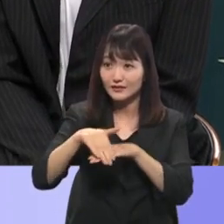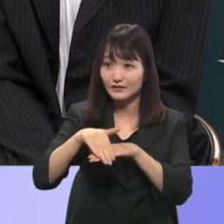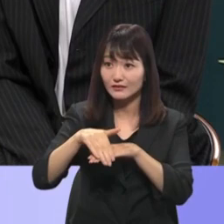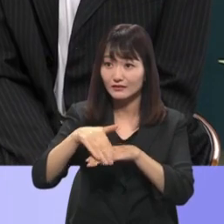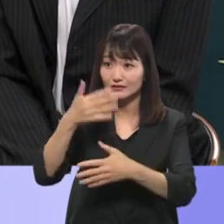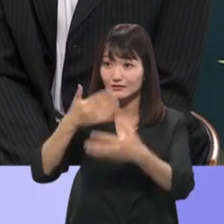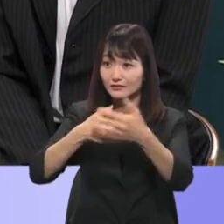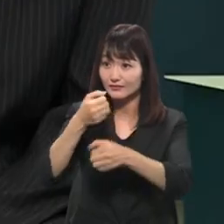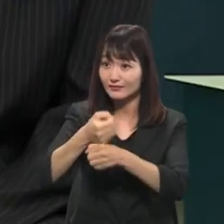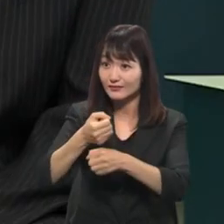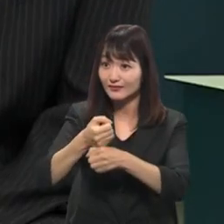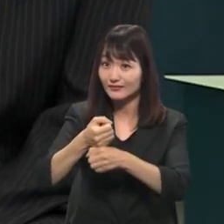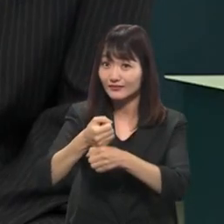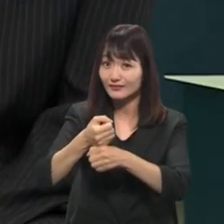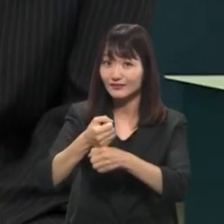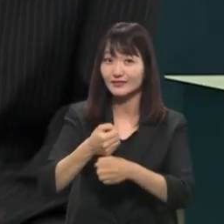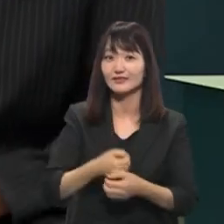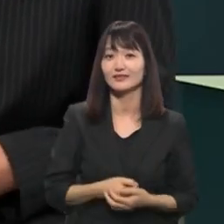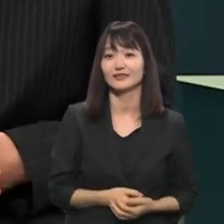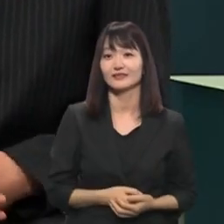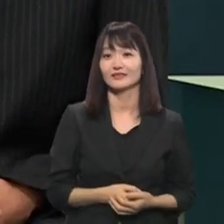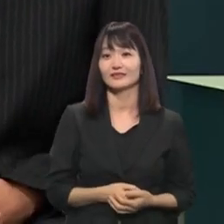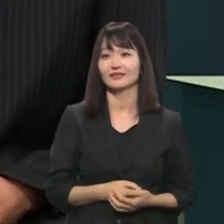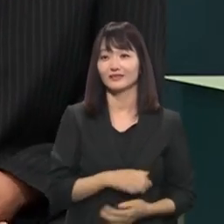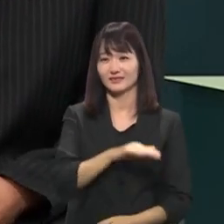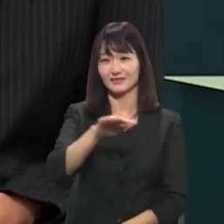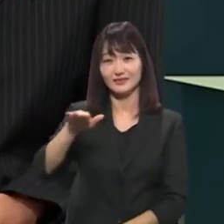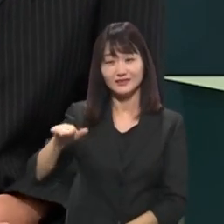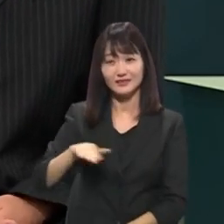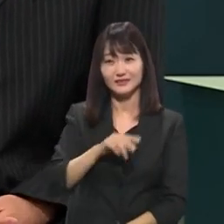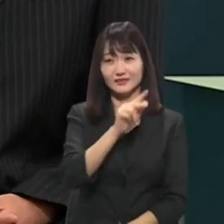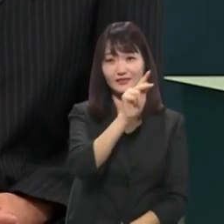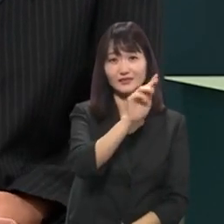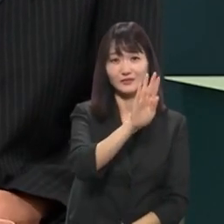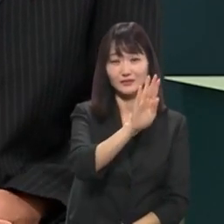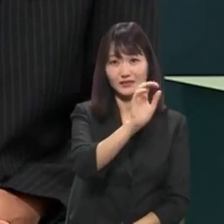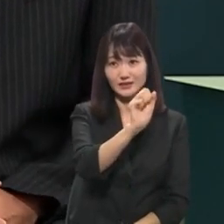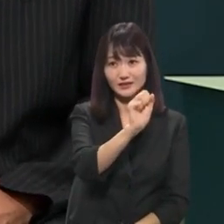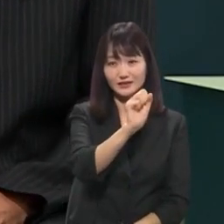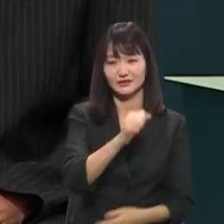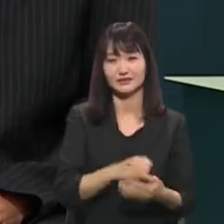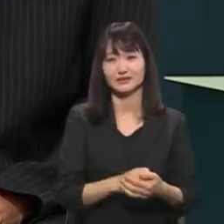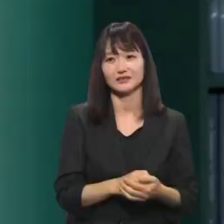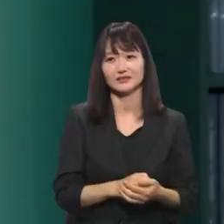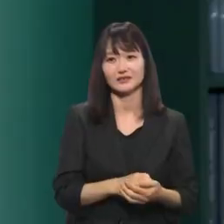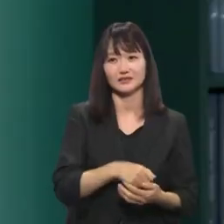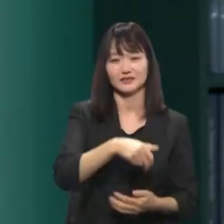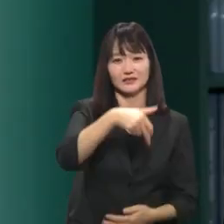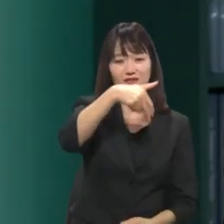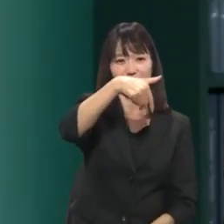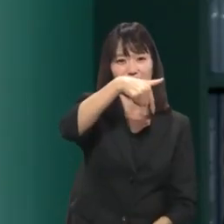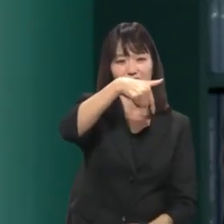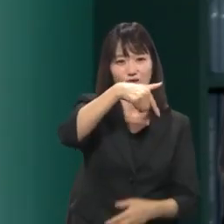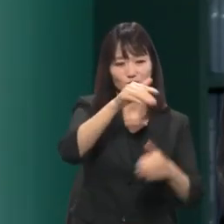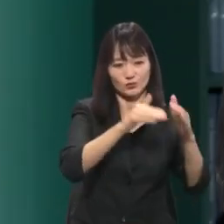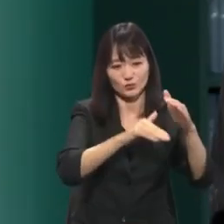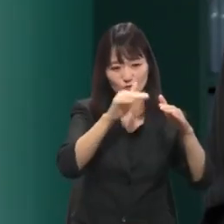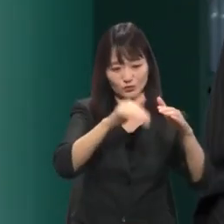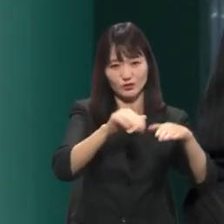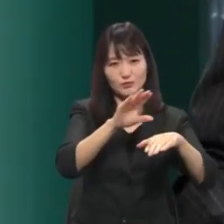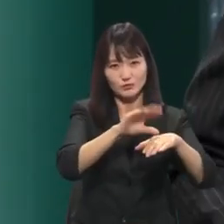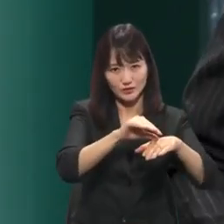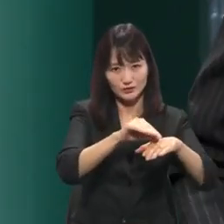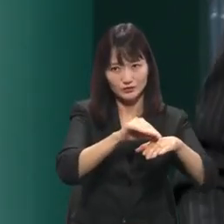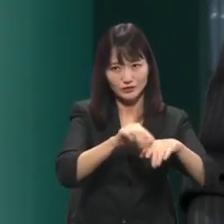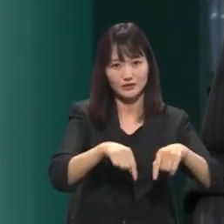거죠 저희가 아무래도 이제 KBS 개그콘서트 공영방송에서 데뷔를 했기 때문에 그